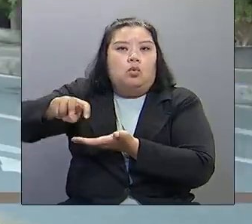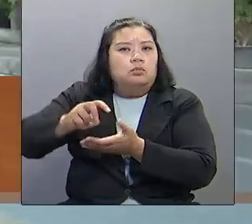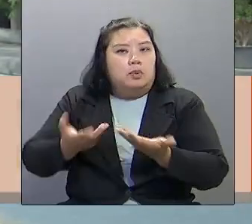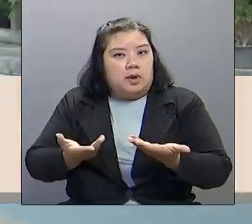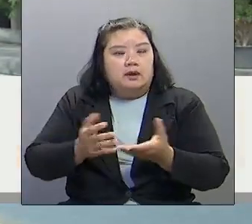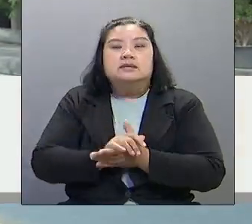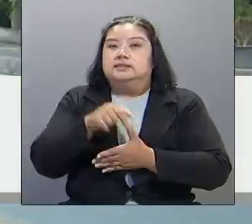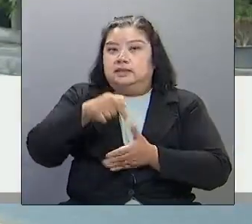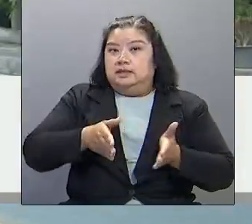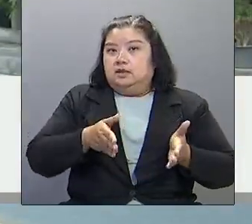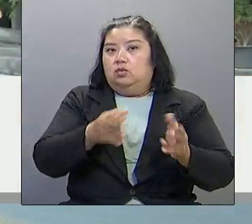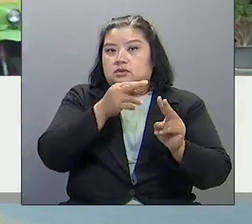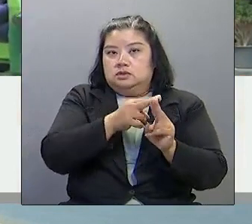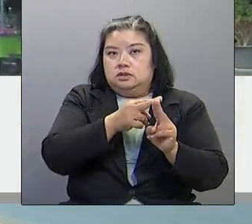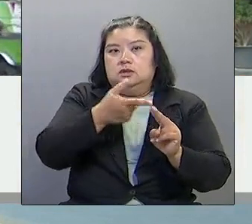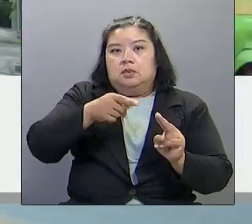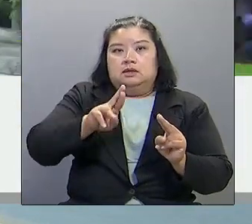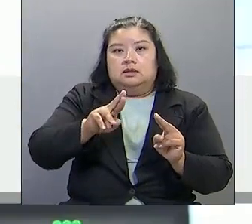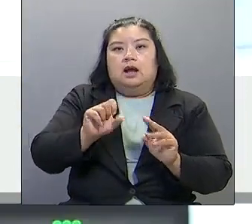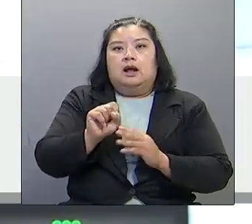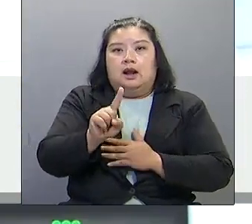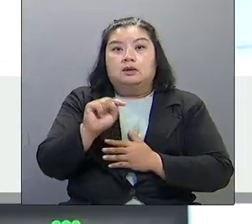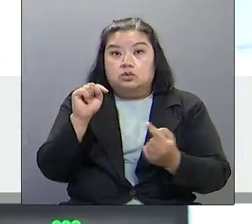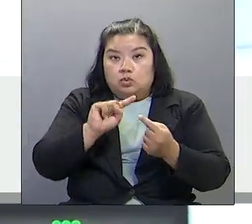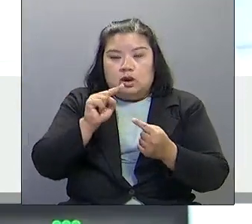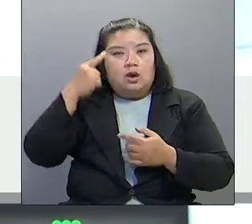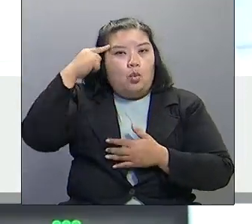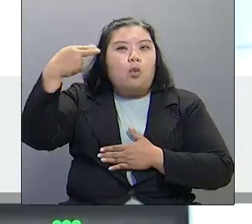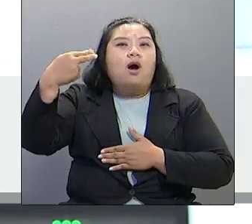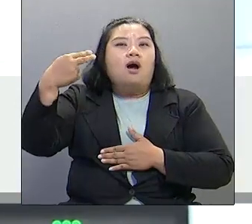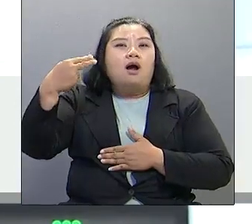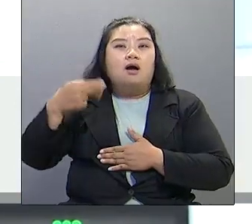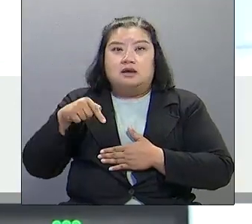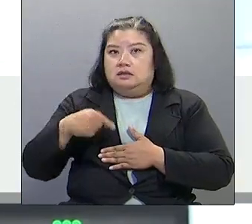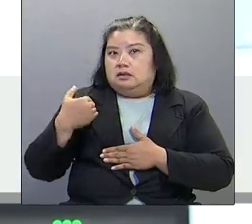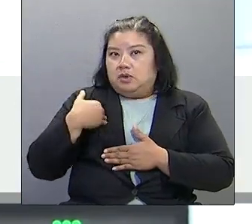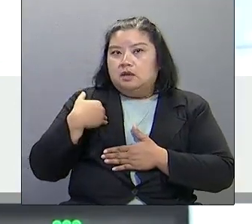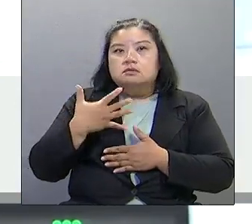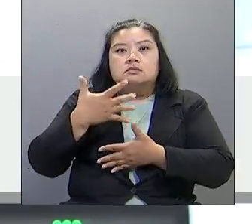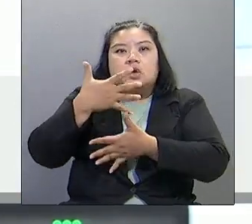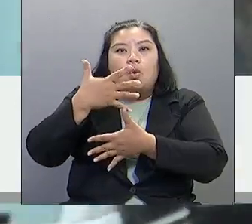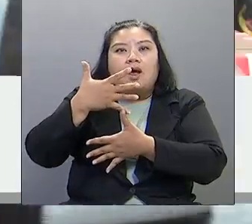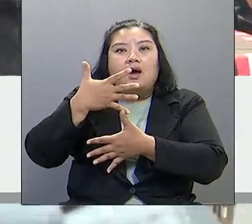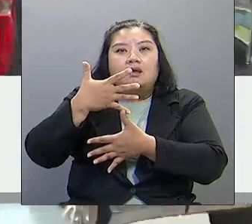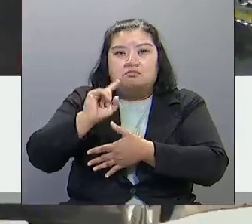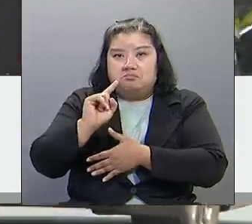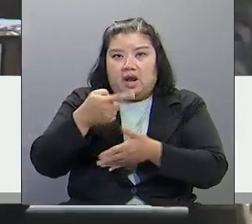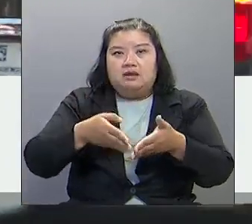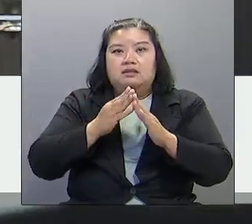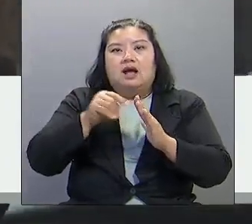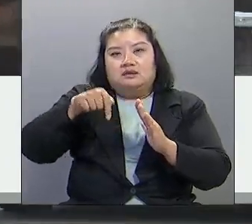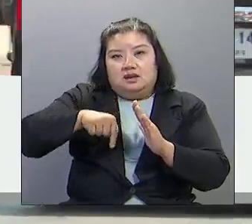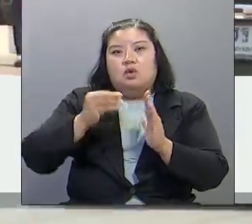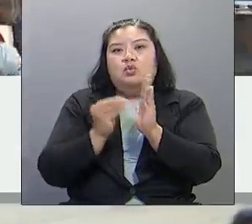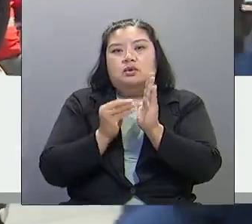ถนนประชาราษฎร์บำเพ็ญย่านห้วยขวางนะคะอย่างที่บอกว่าจุดนี้ขึ้นชื่อว่าเป็นไชน่าทาวน์แห่งใหม่ของกรุงเทพผู้ประกอบการร้านอา